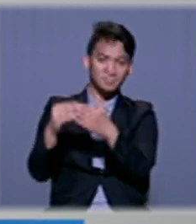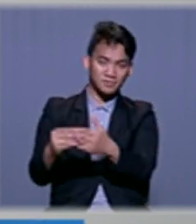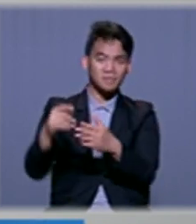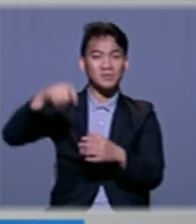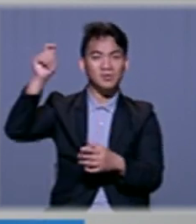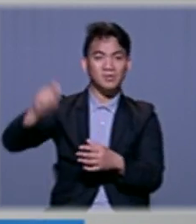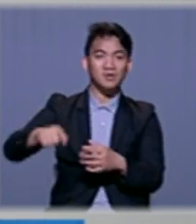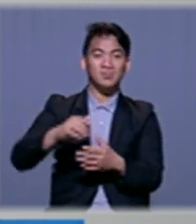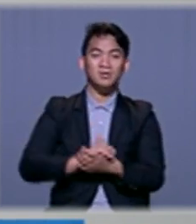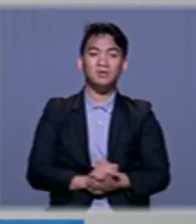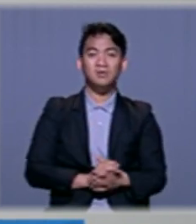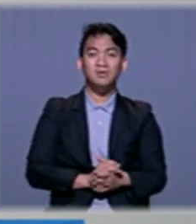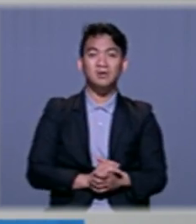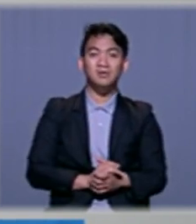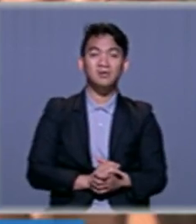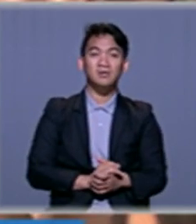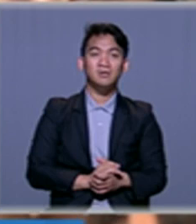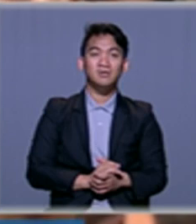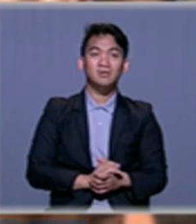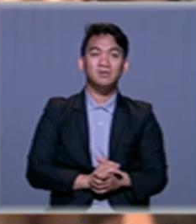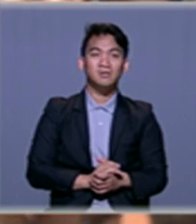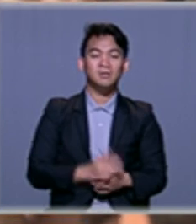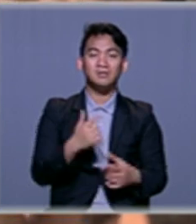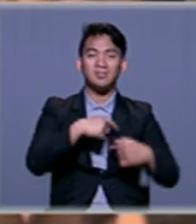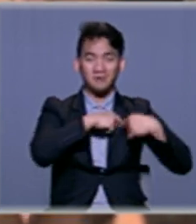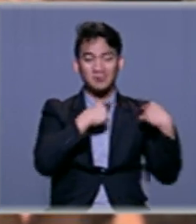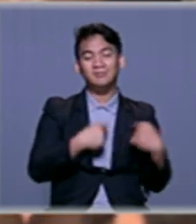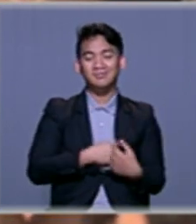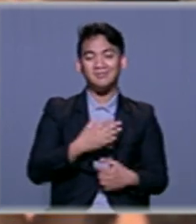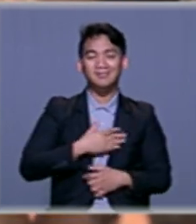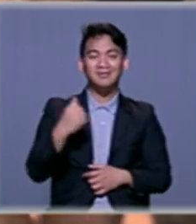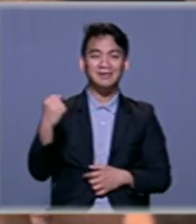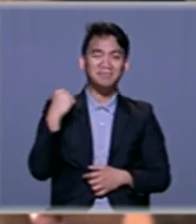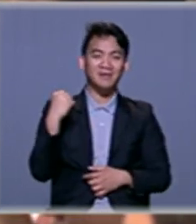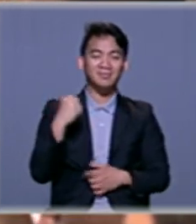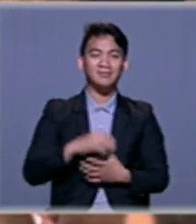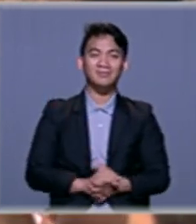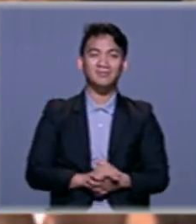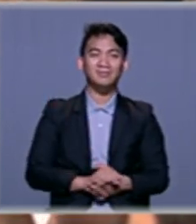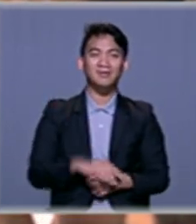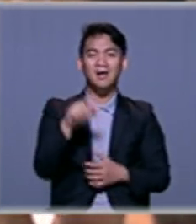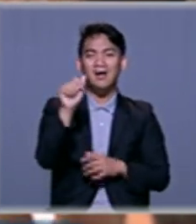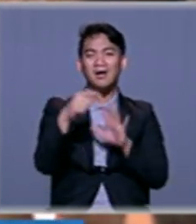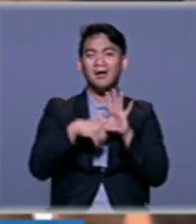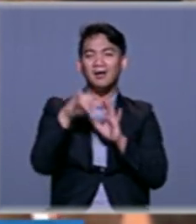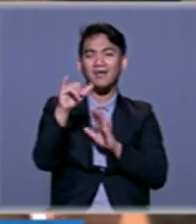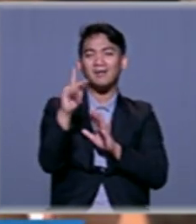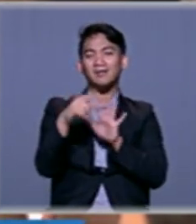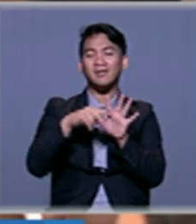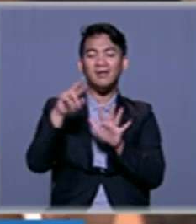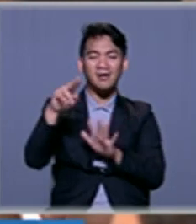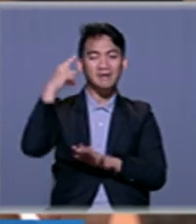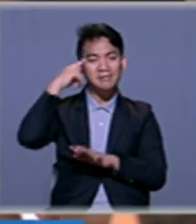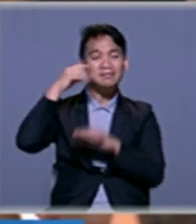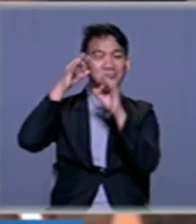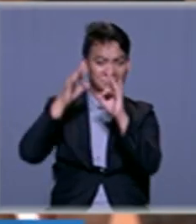ตุลาการหรือไม่อย่างไร กำลังใจเราอย่างเข้มแข็งเราเชื่อว่าอัยการจะตัดสินนะครับอย่างยุติธรรมครับ